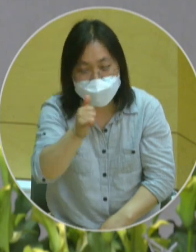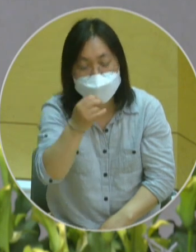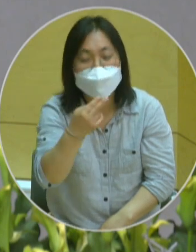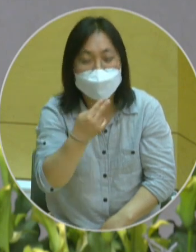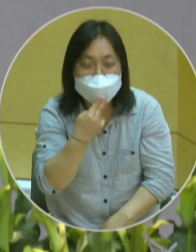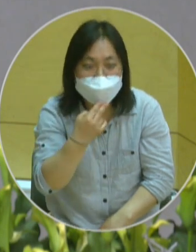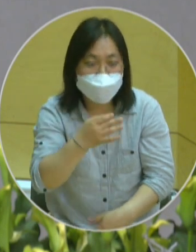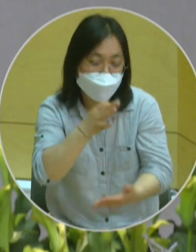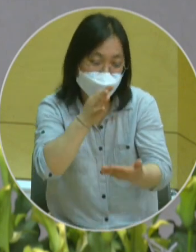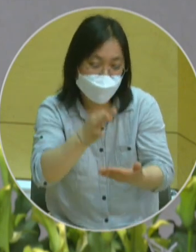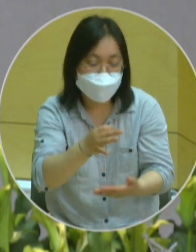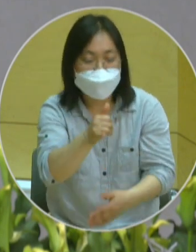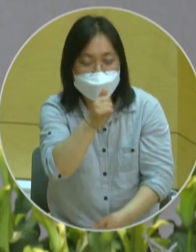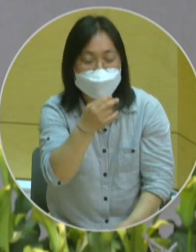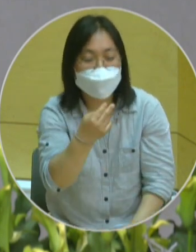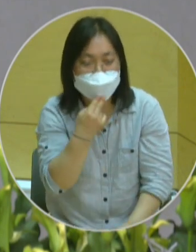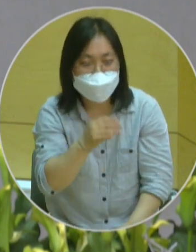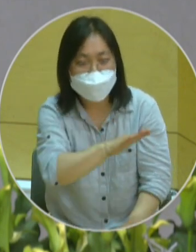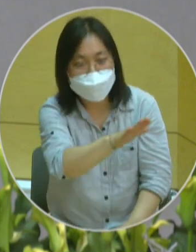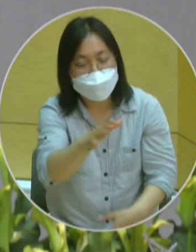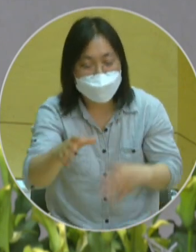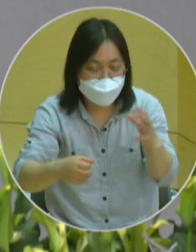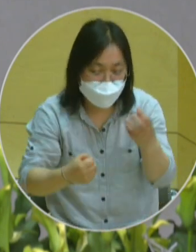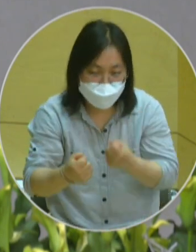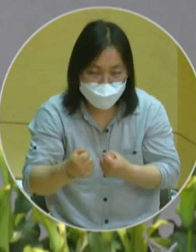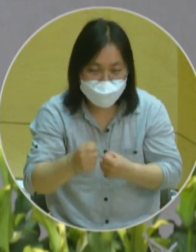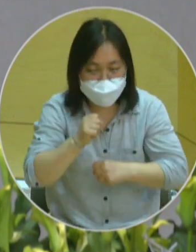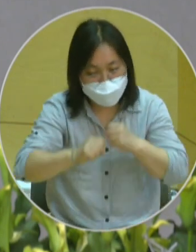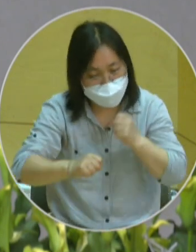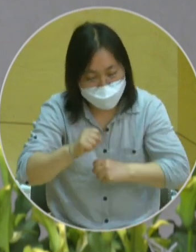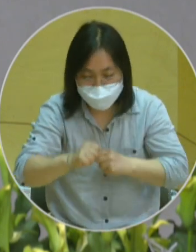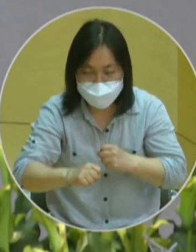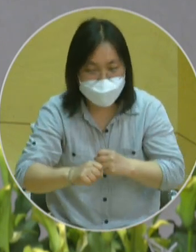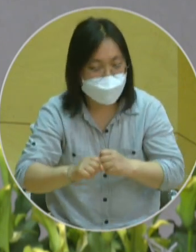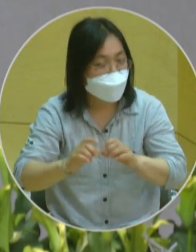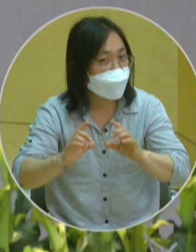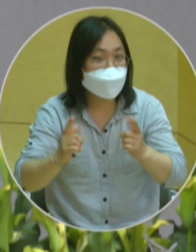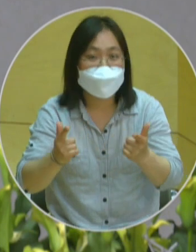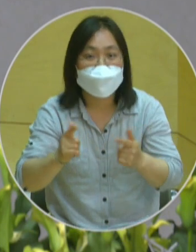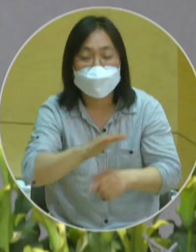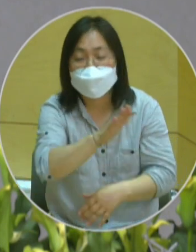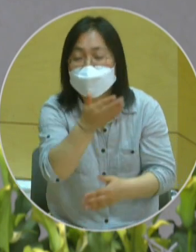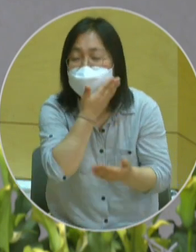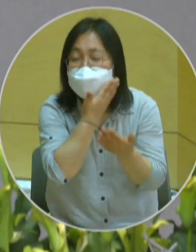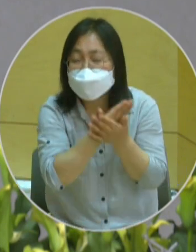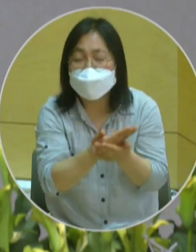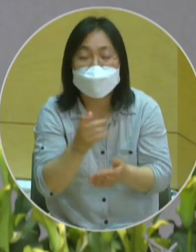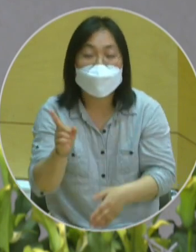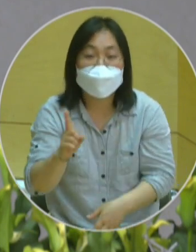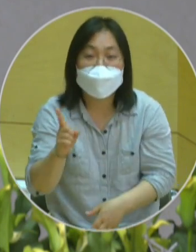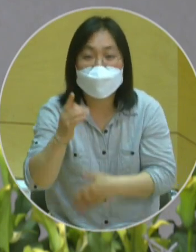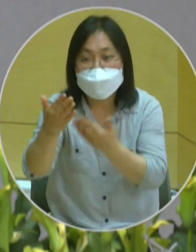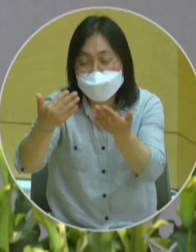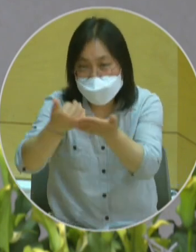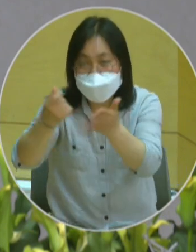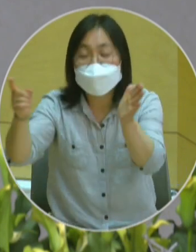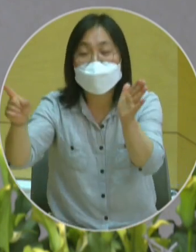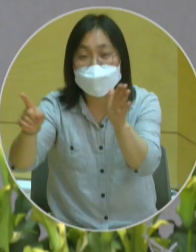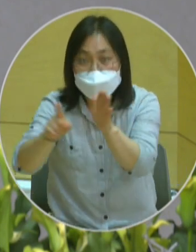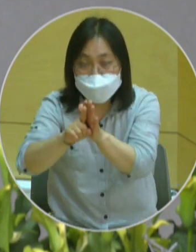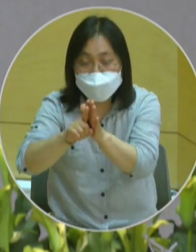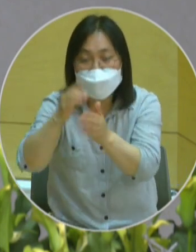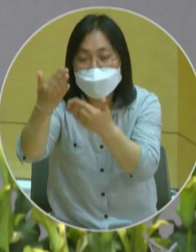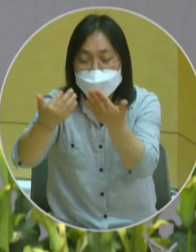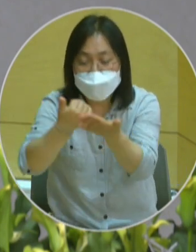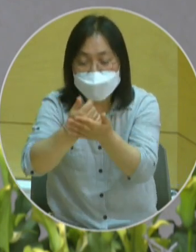뭐 소유의 유무나 우리가 갖고 있는 여러 가지 행실의 유무나 이것보다도 우리에게 더 중요한 것이 있다면 우리가 그 하나님을 믿고